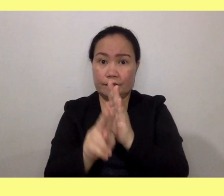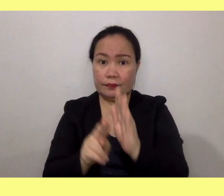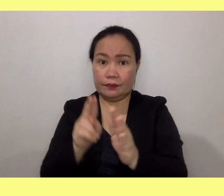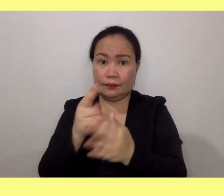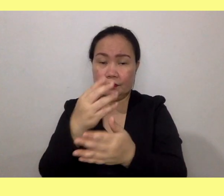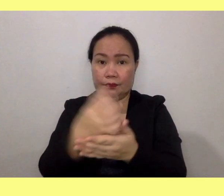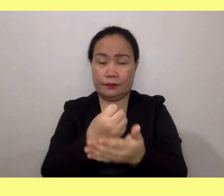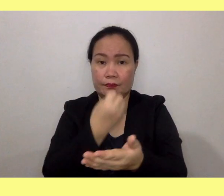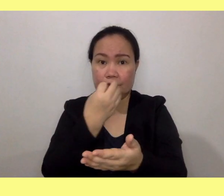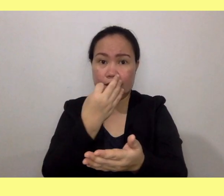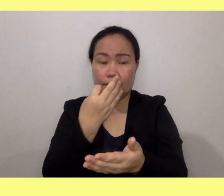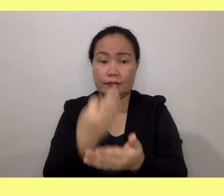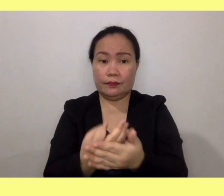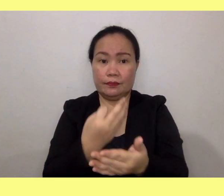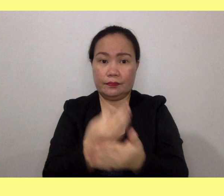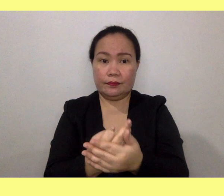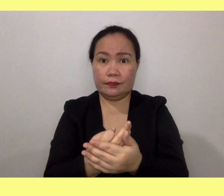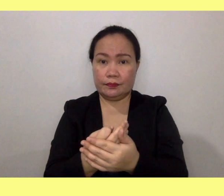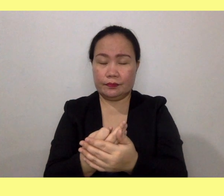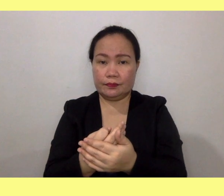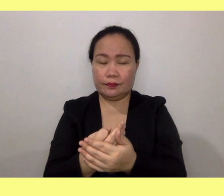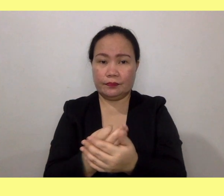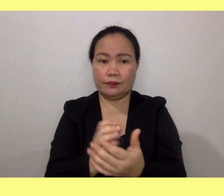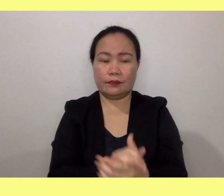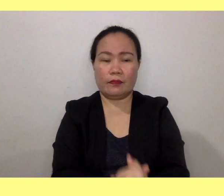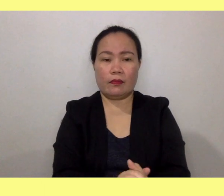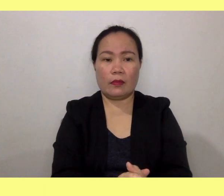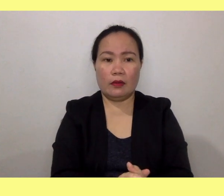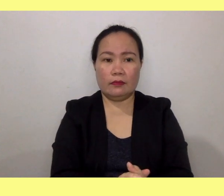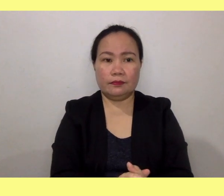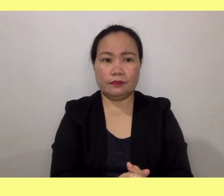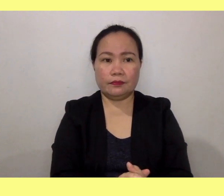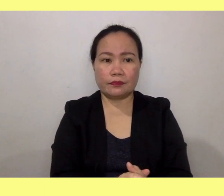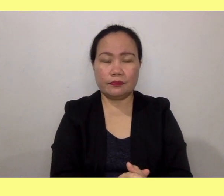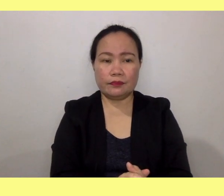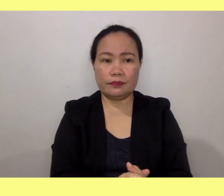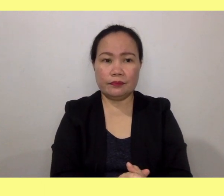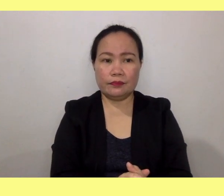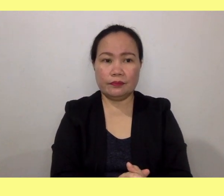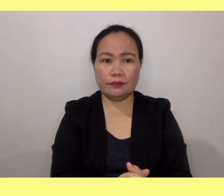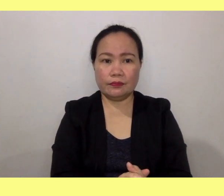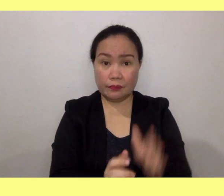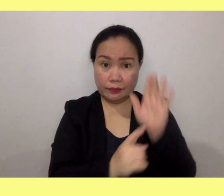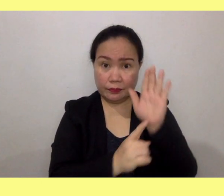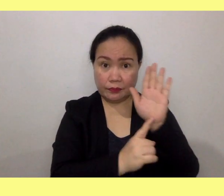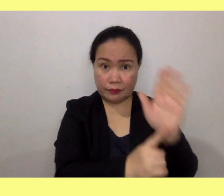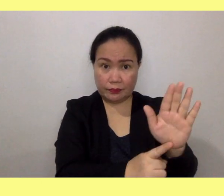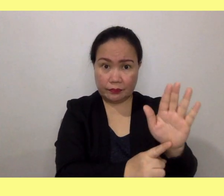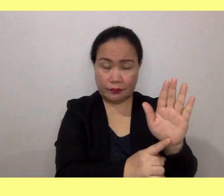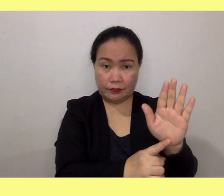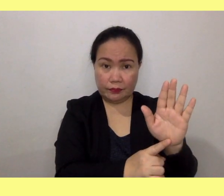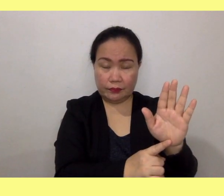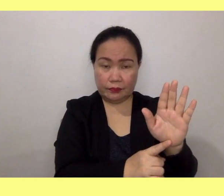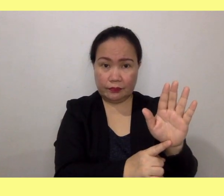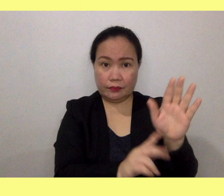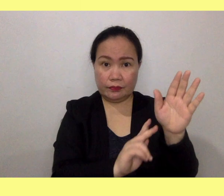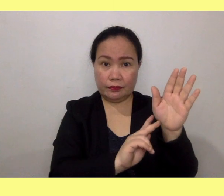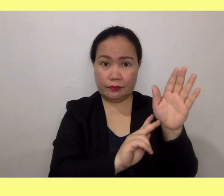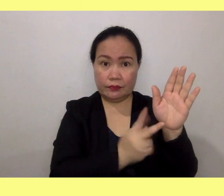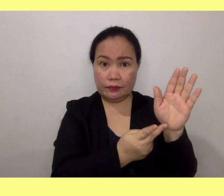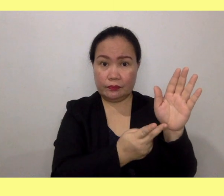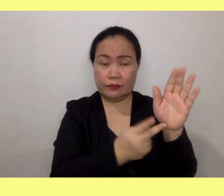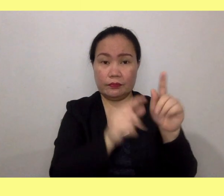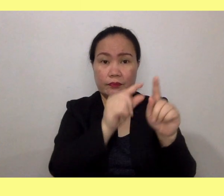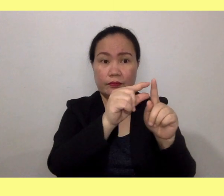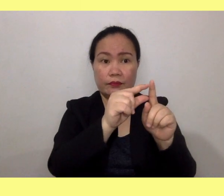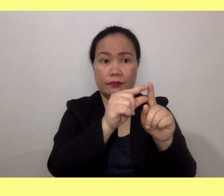ay at least. So, kanina, pinakita ko yung mga keywords para alam natin kung anong symbol ang gagamitin. So,